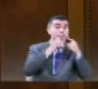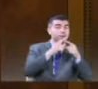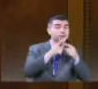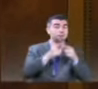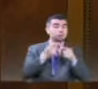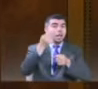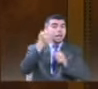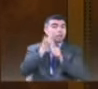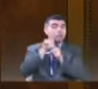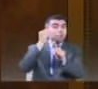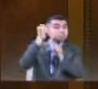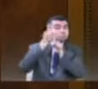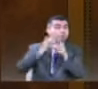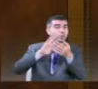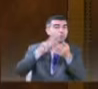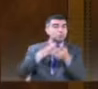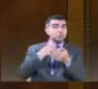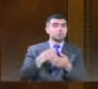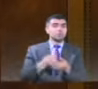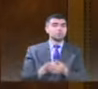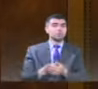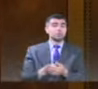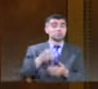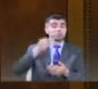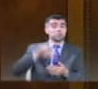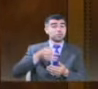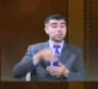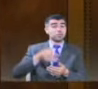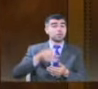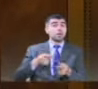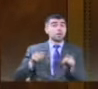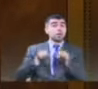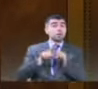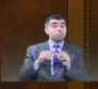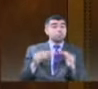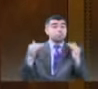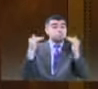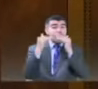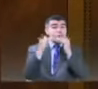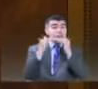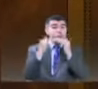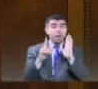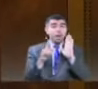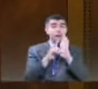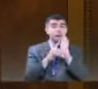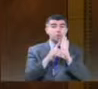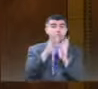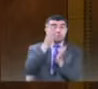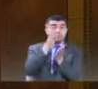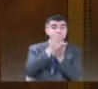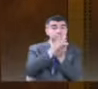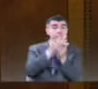الإصلاحات وأهمها ثلاثة. أولا ملائمة التشريعات الوطنية